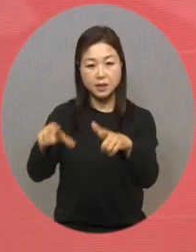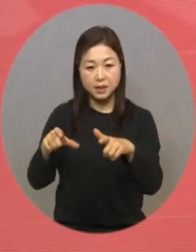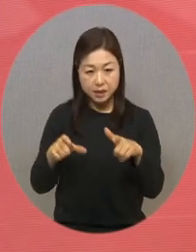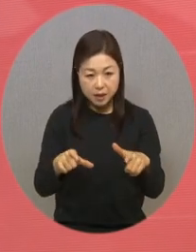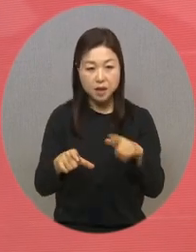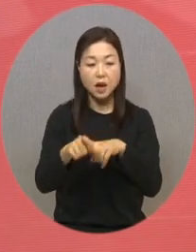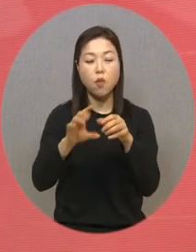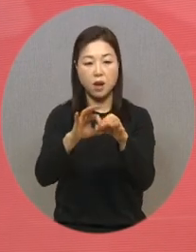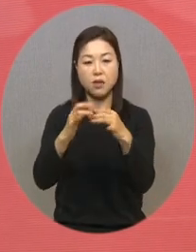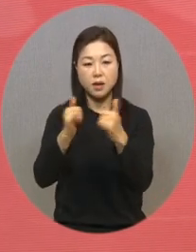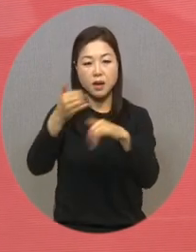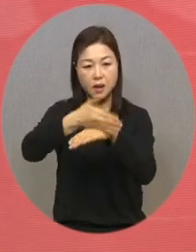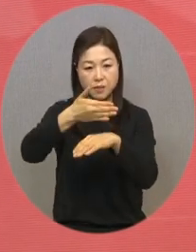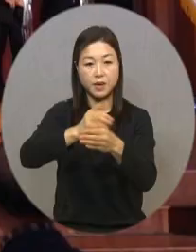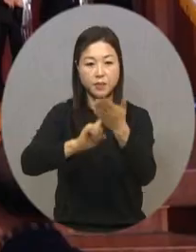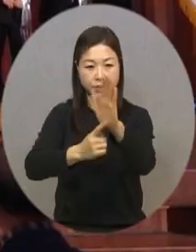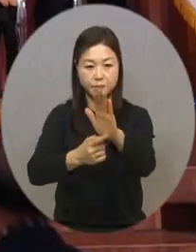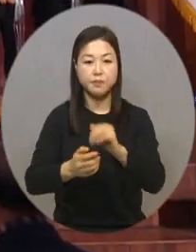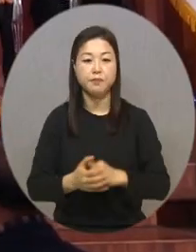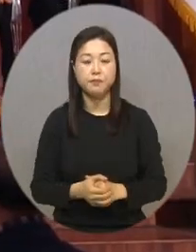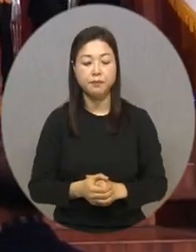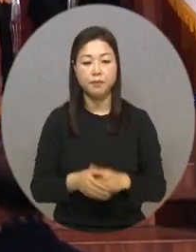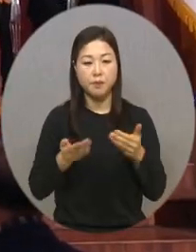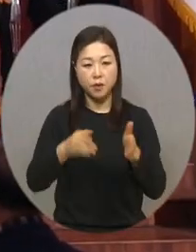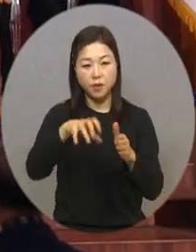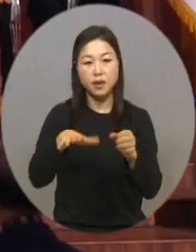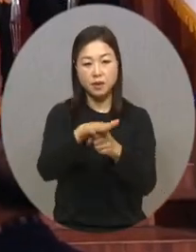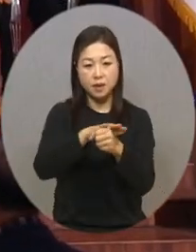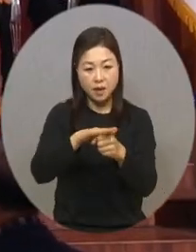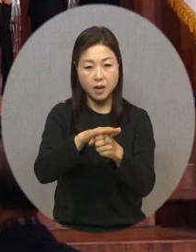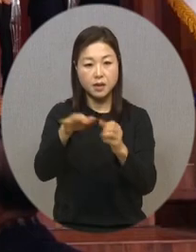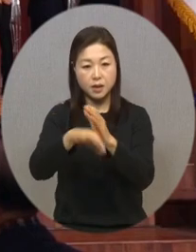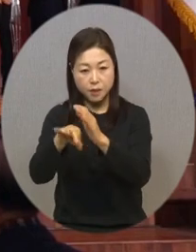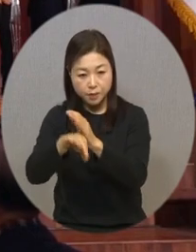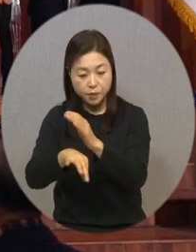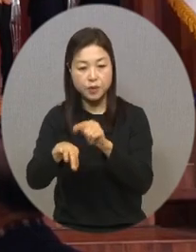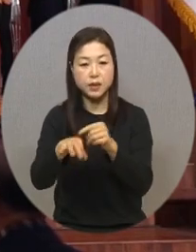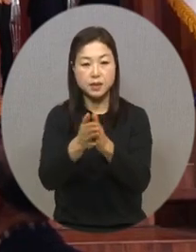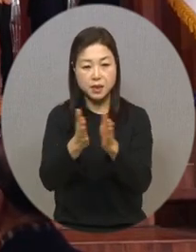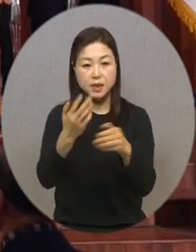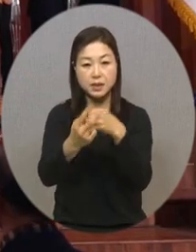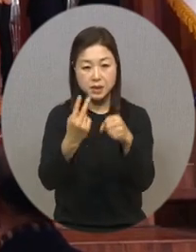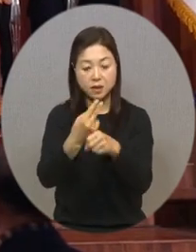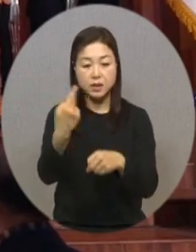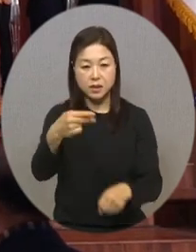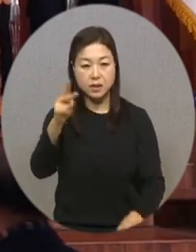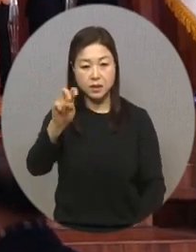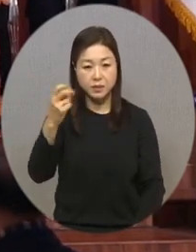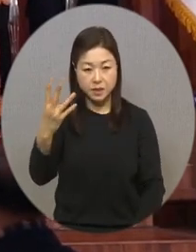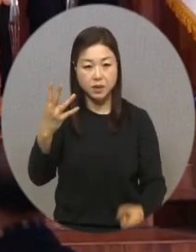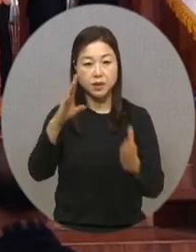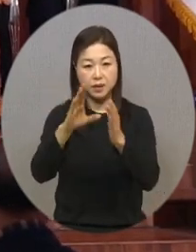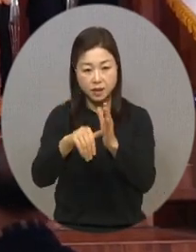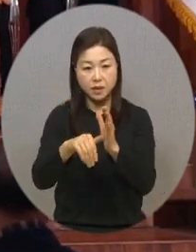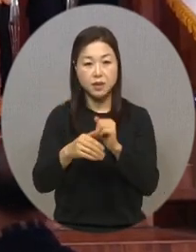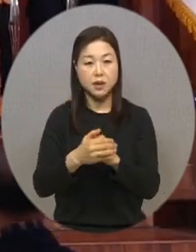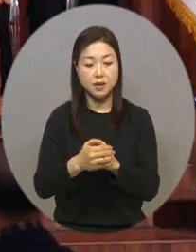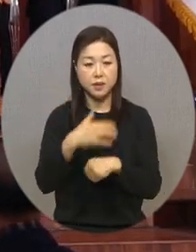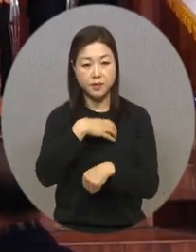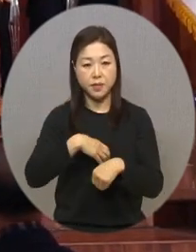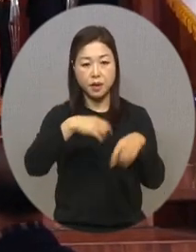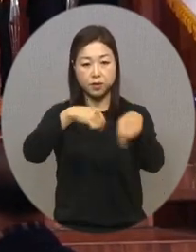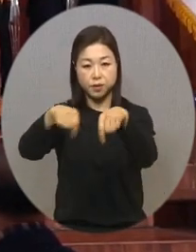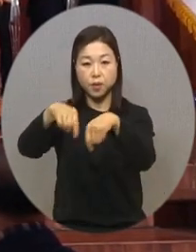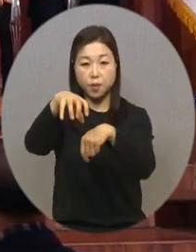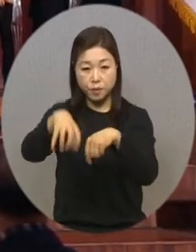감사를 전했습니다. 고향사랑 기부제 시행 2년차인 2024년에는 각 지자체에서